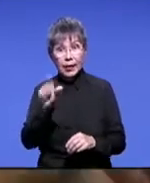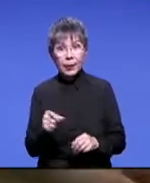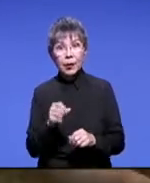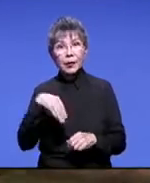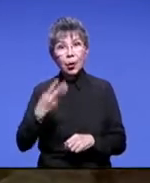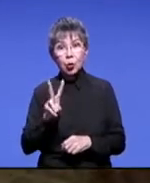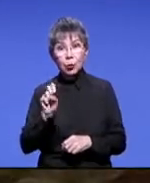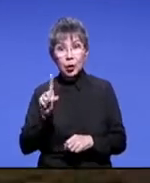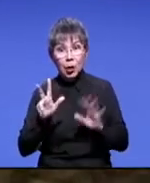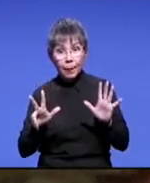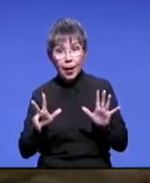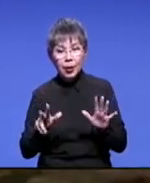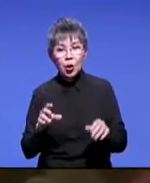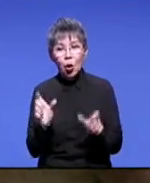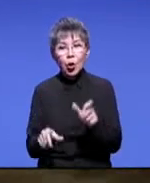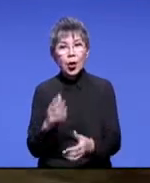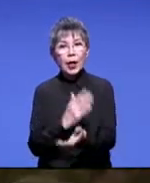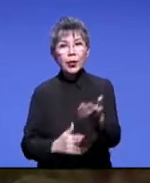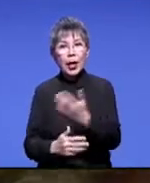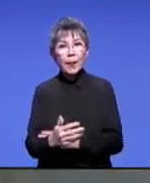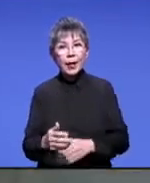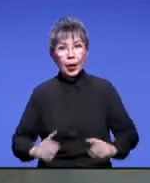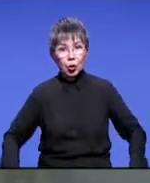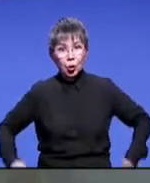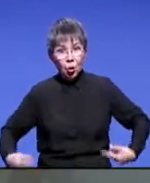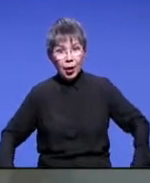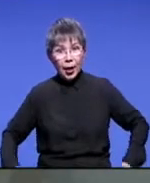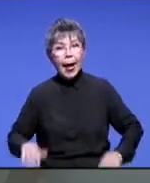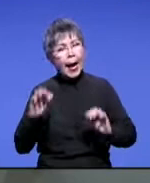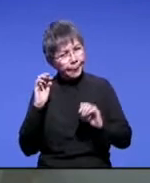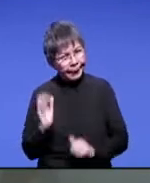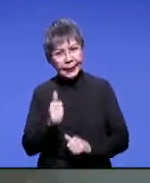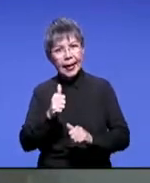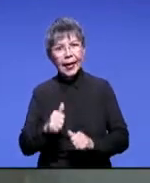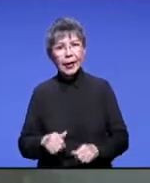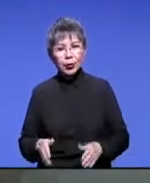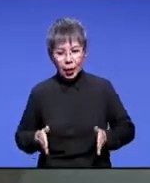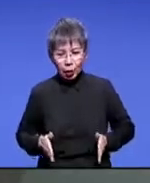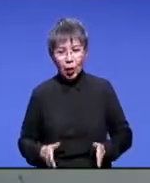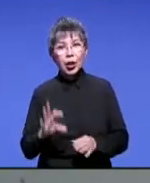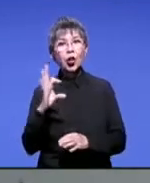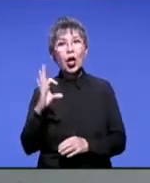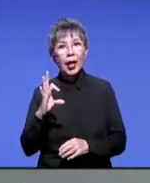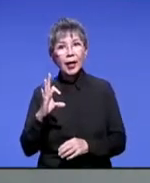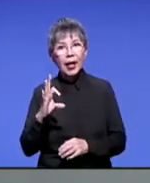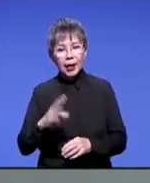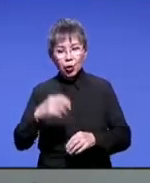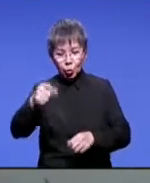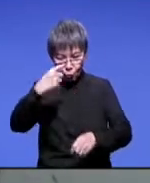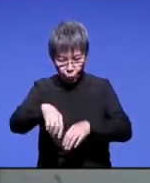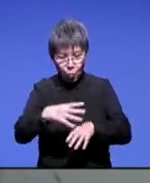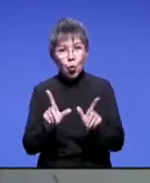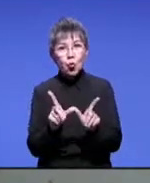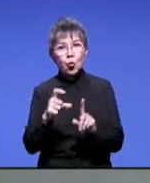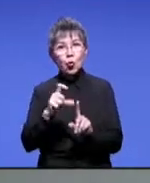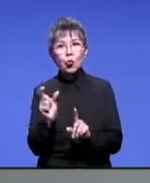2018 lalu, para penyandang disabilitas yang memakai kursi roda bisa menggunakan jalur khusus toilet serta tempat wudhu khusus yang